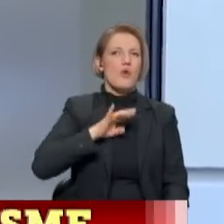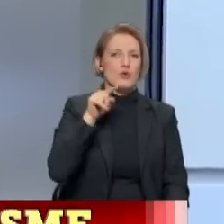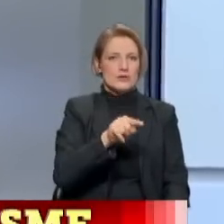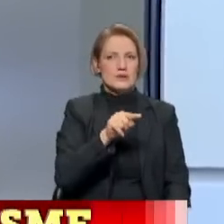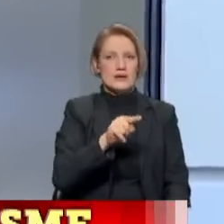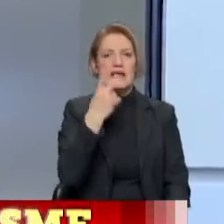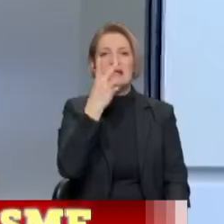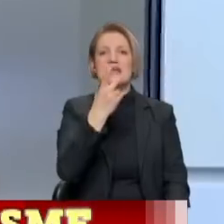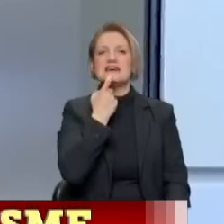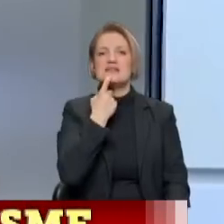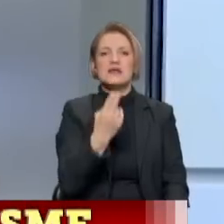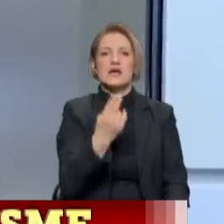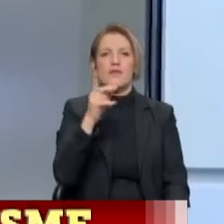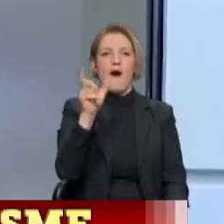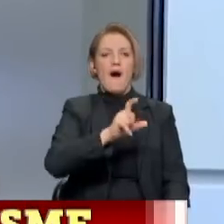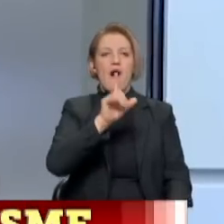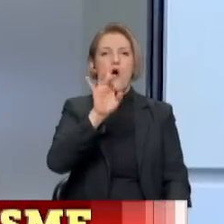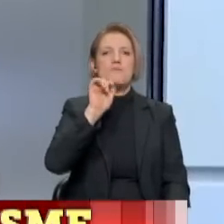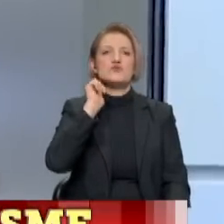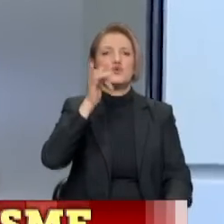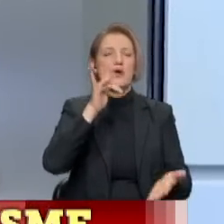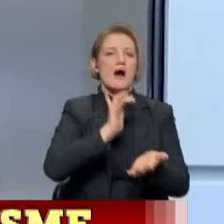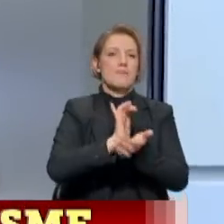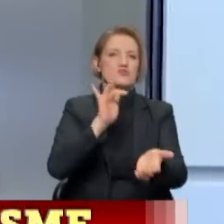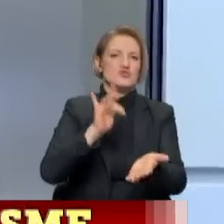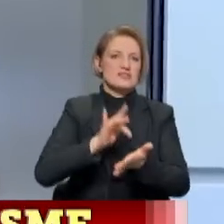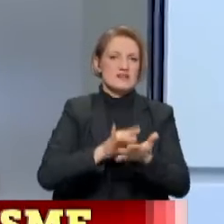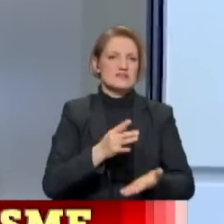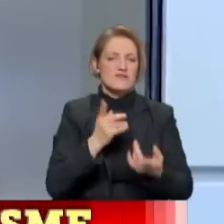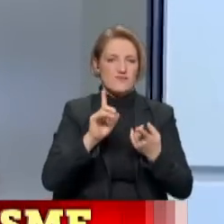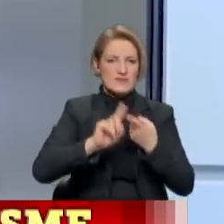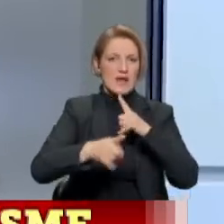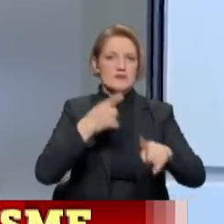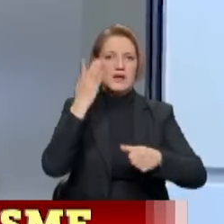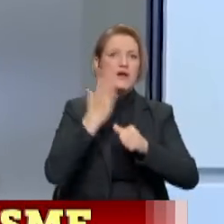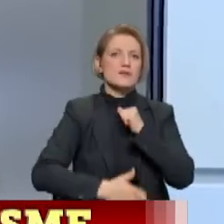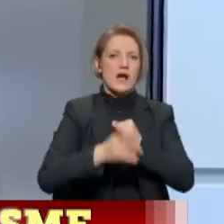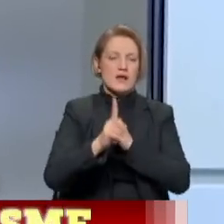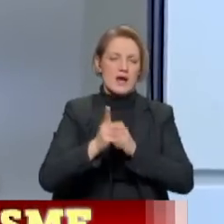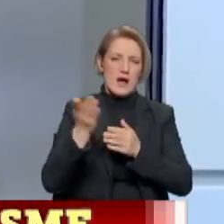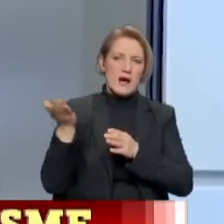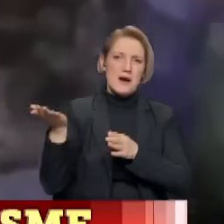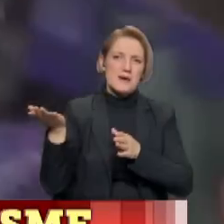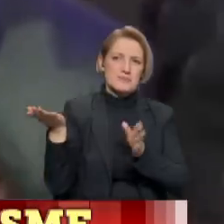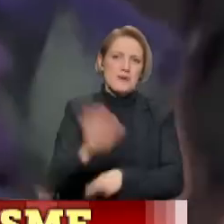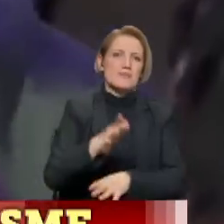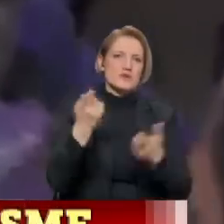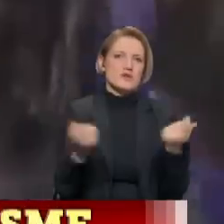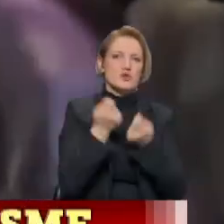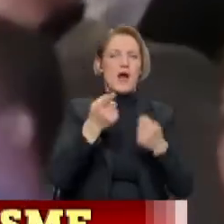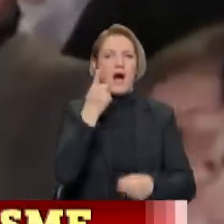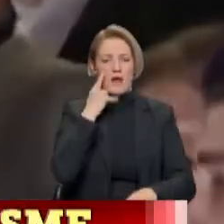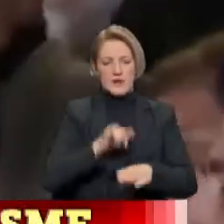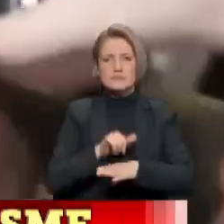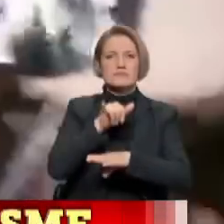İmamoğlu'nu 2 yıl 7 ay 15 gün hapis cezası ve siyasi yasakla yıldırmaya çalışıyorlar. Atatürk